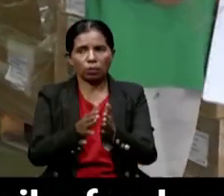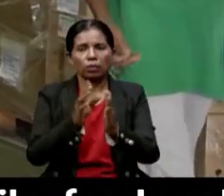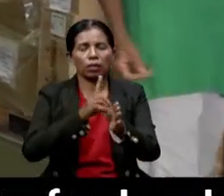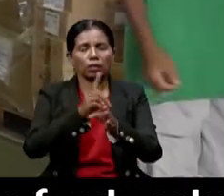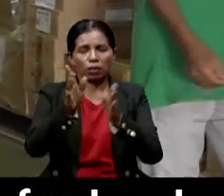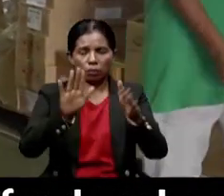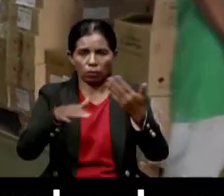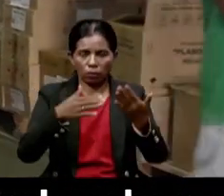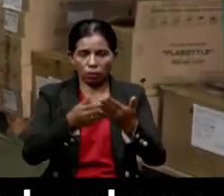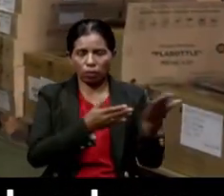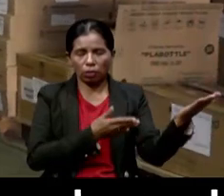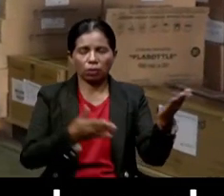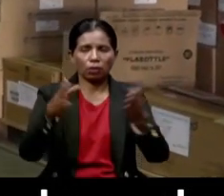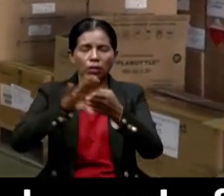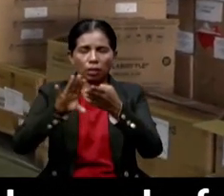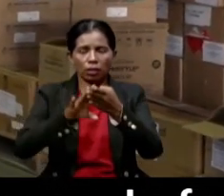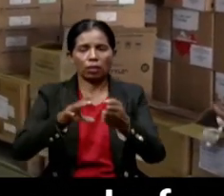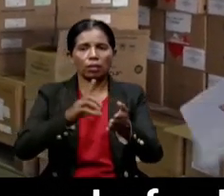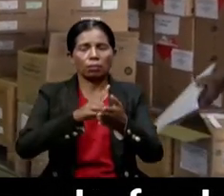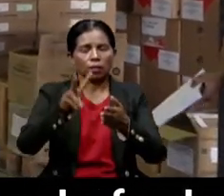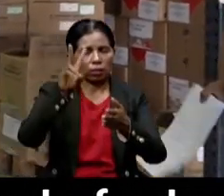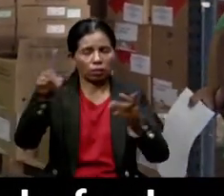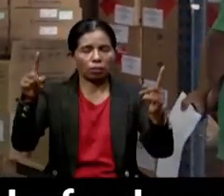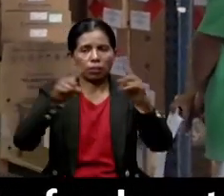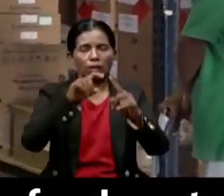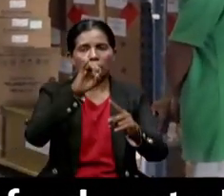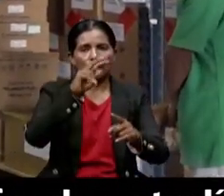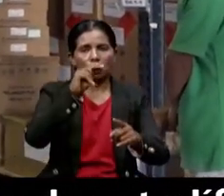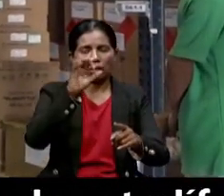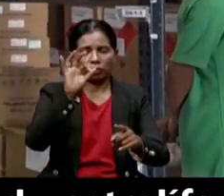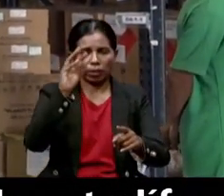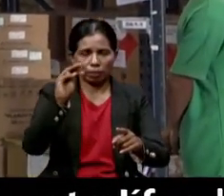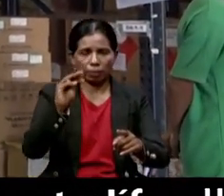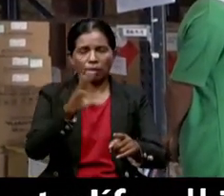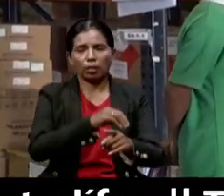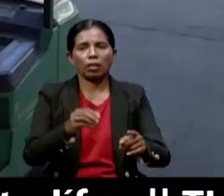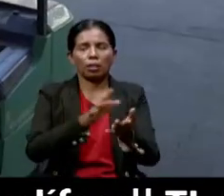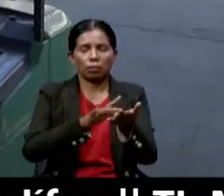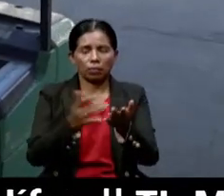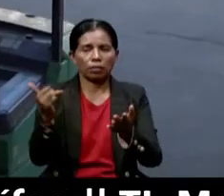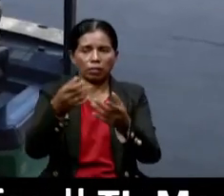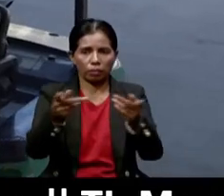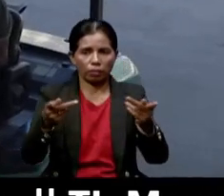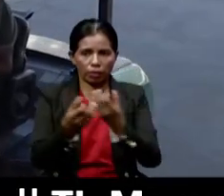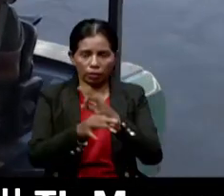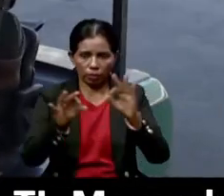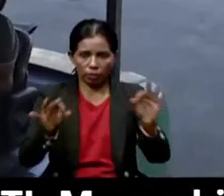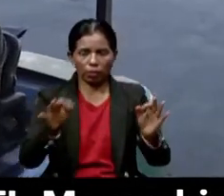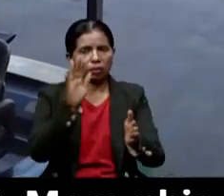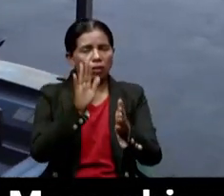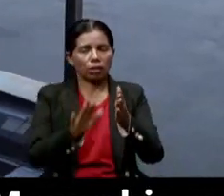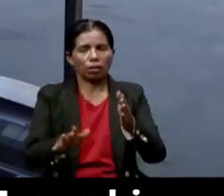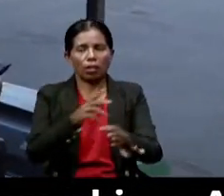diretur sira atu hatama pedidu antes semana rua ba INFPM molok aimoruk ia sira nia fatin hotu dune bele vita stok